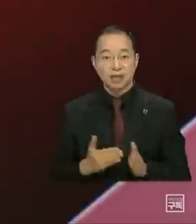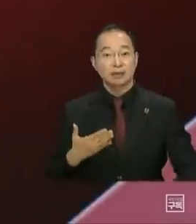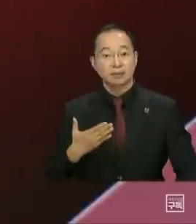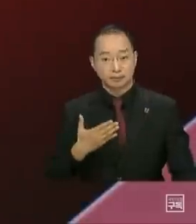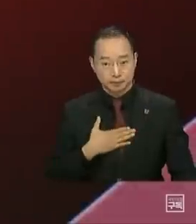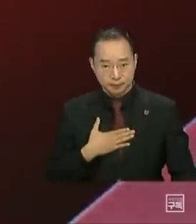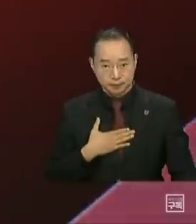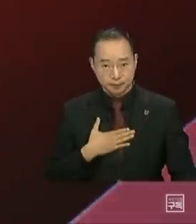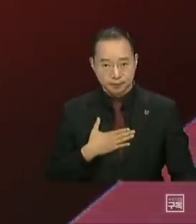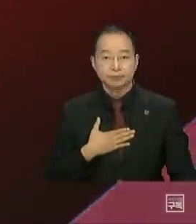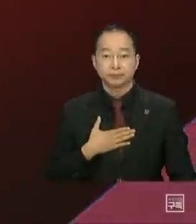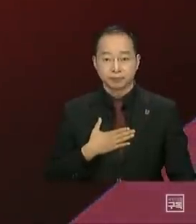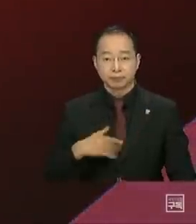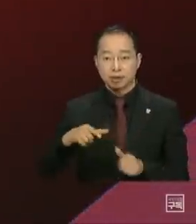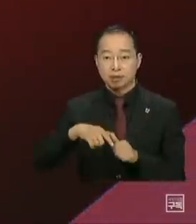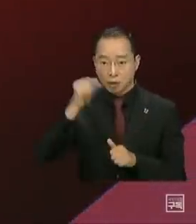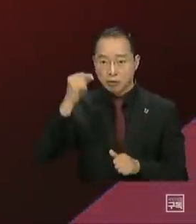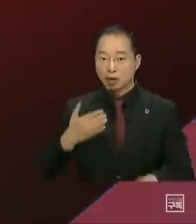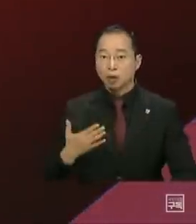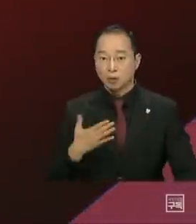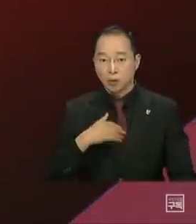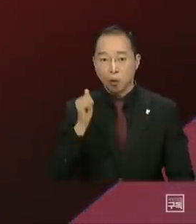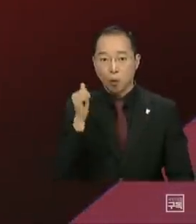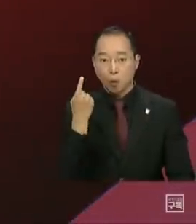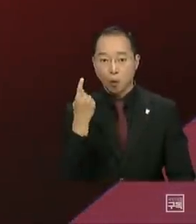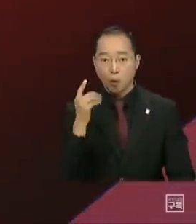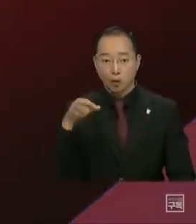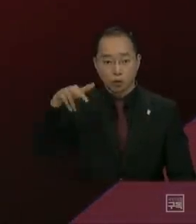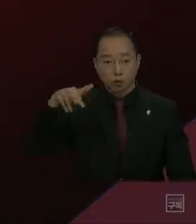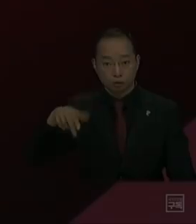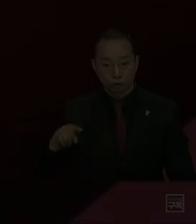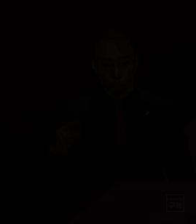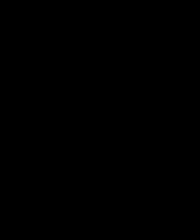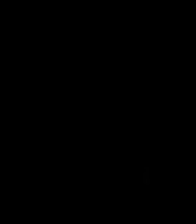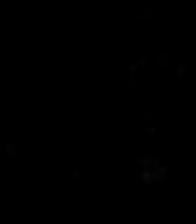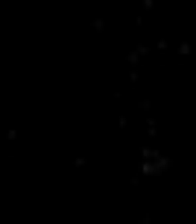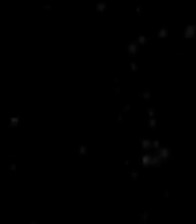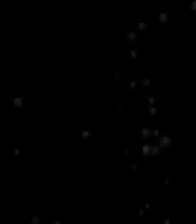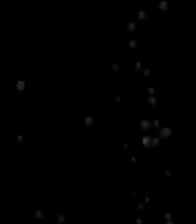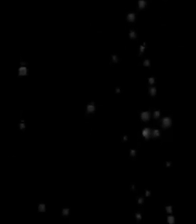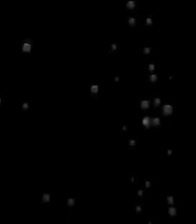대통령 후보 선택은 홍준표입니다. 부탁드립니다. 네,